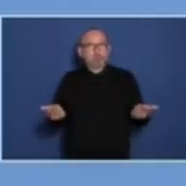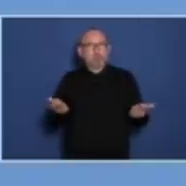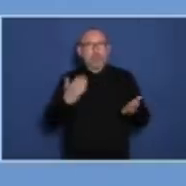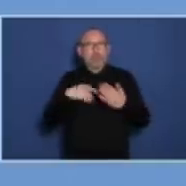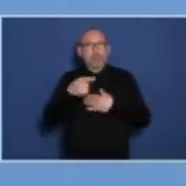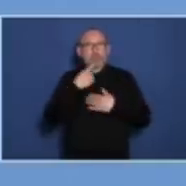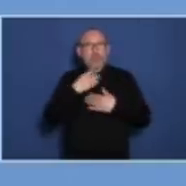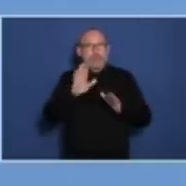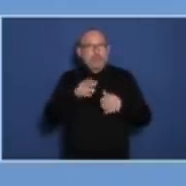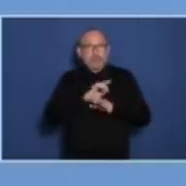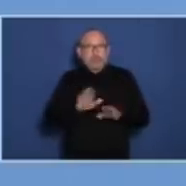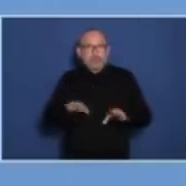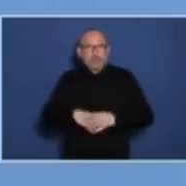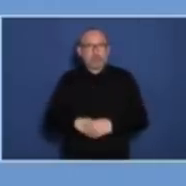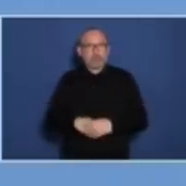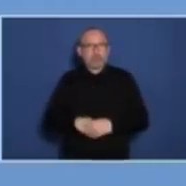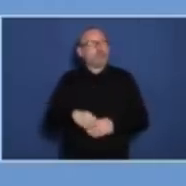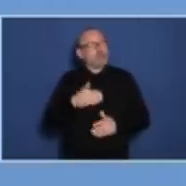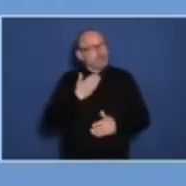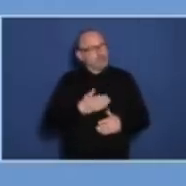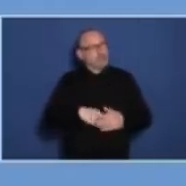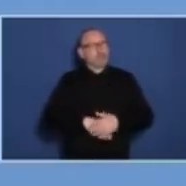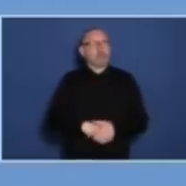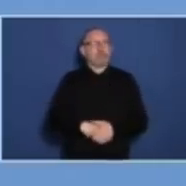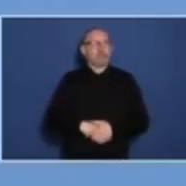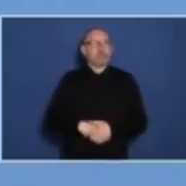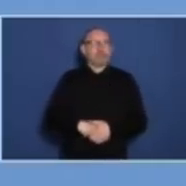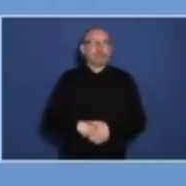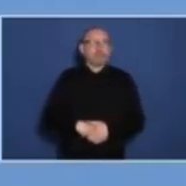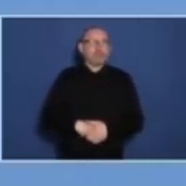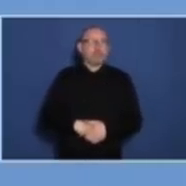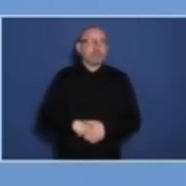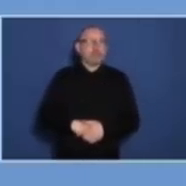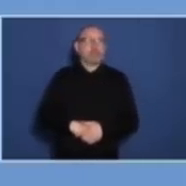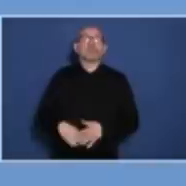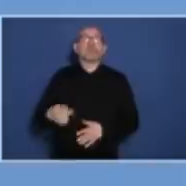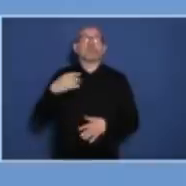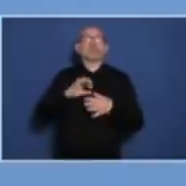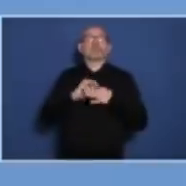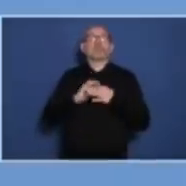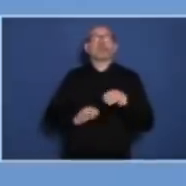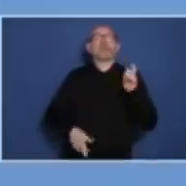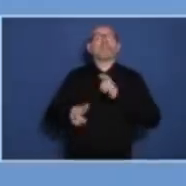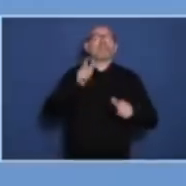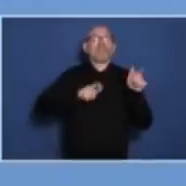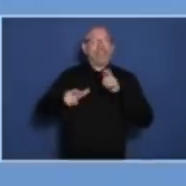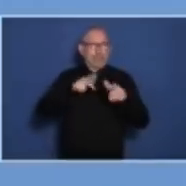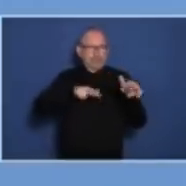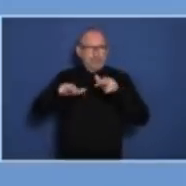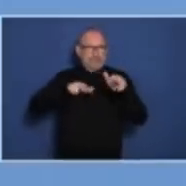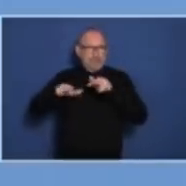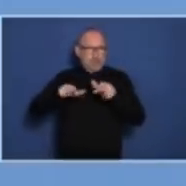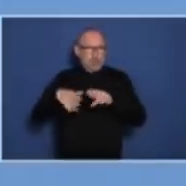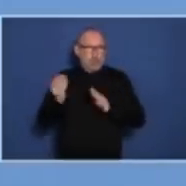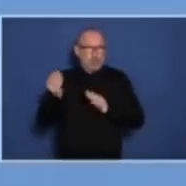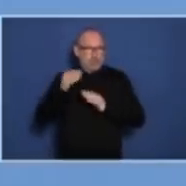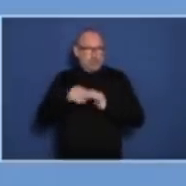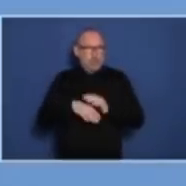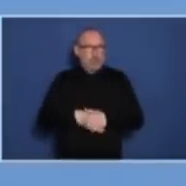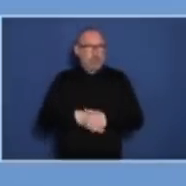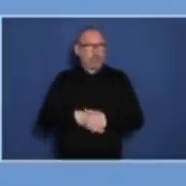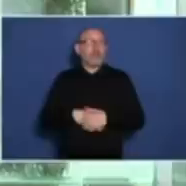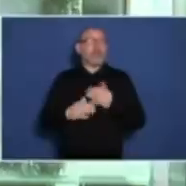zu sagen. Danke. Ich hätte vielleicht eine Ergänzung auch für das Verteidigungsministerium, gerade auch, weil die Berichterstattung nicht